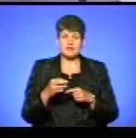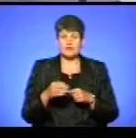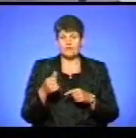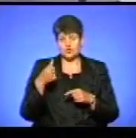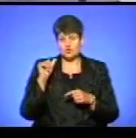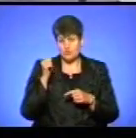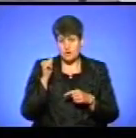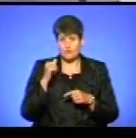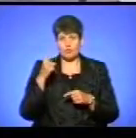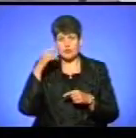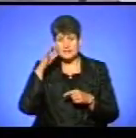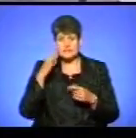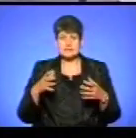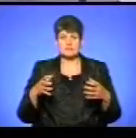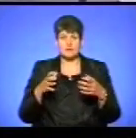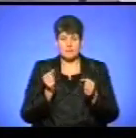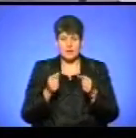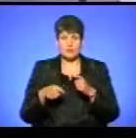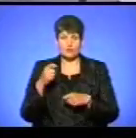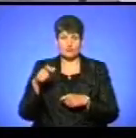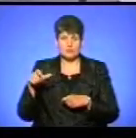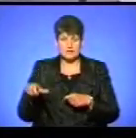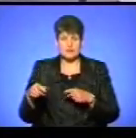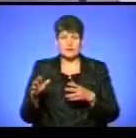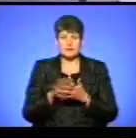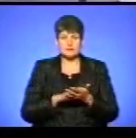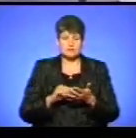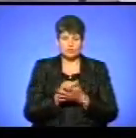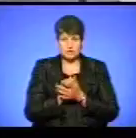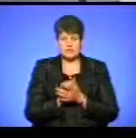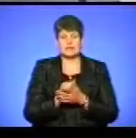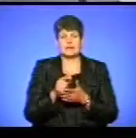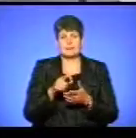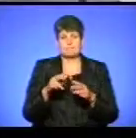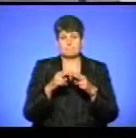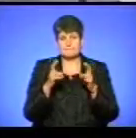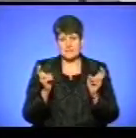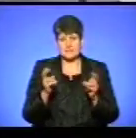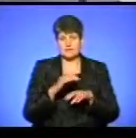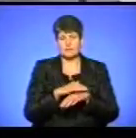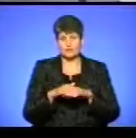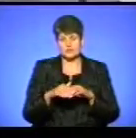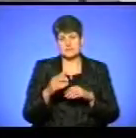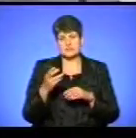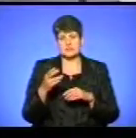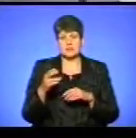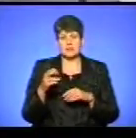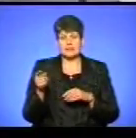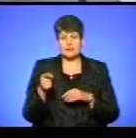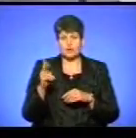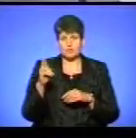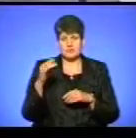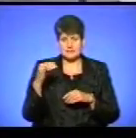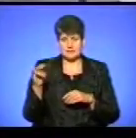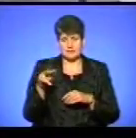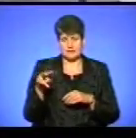вчора поліціянти затримали правопорушників, які пошкодили міст на річці Буглівці, що на вулиці Тернопільській. Речник Нацполіції області Сергій